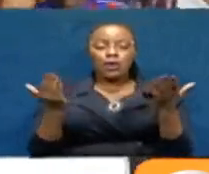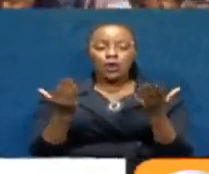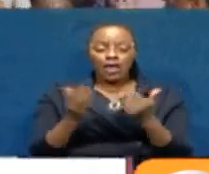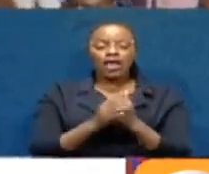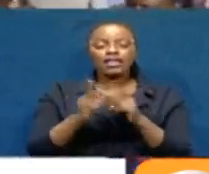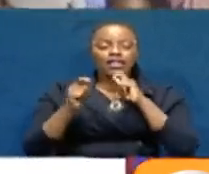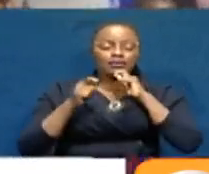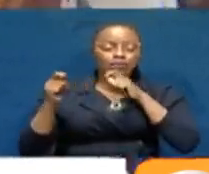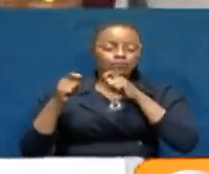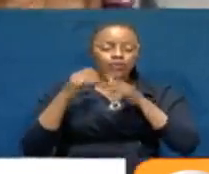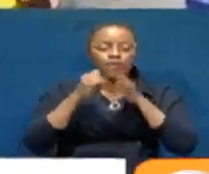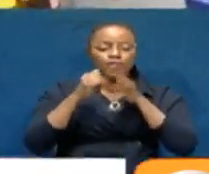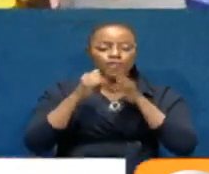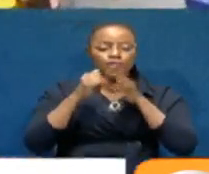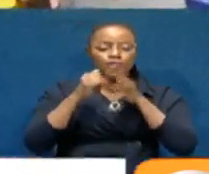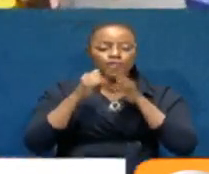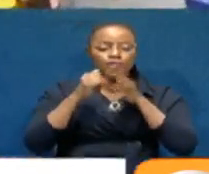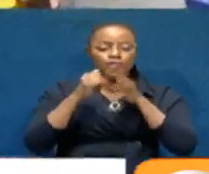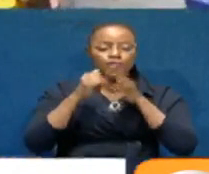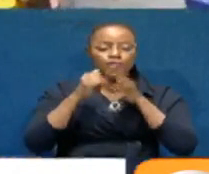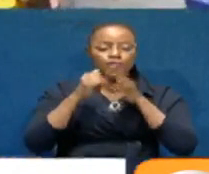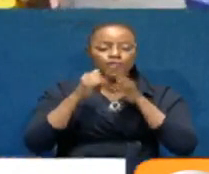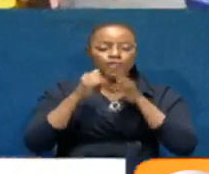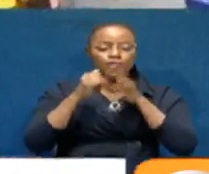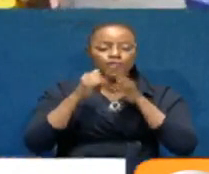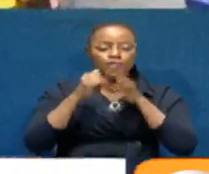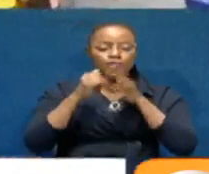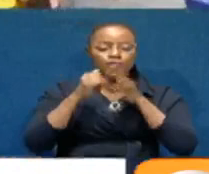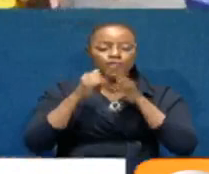kiwanda cha miwa cha miwani.